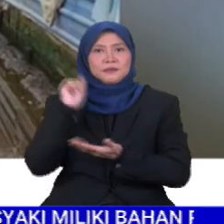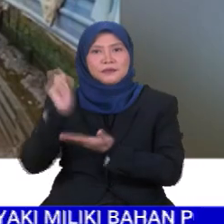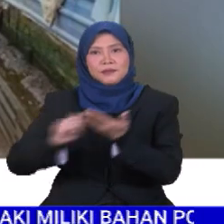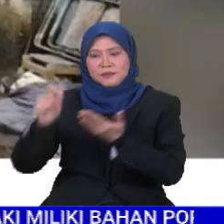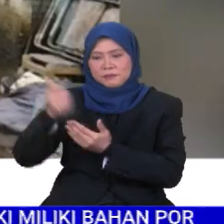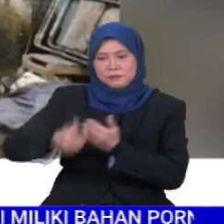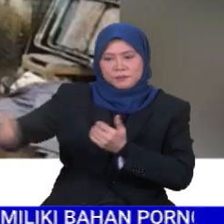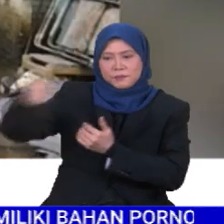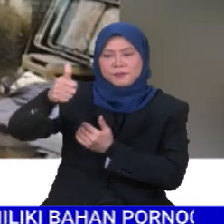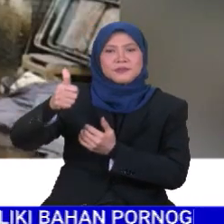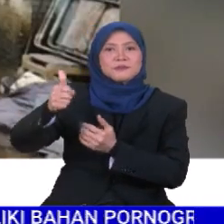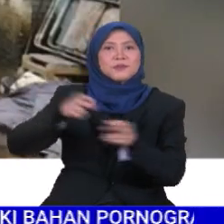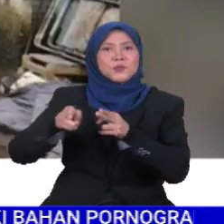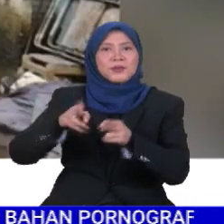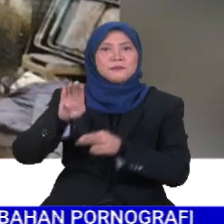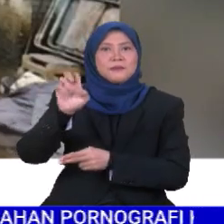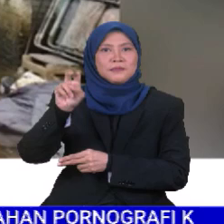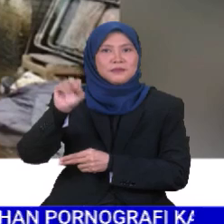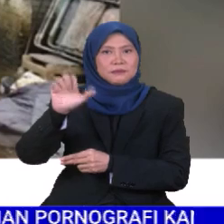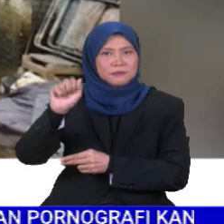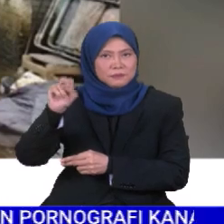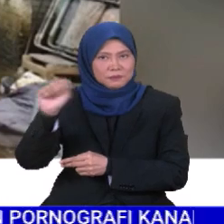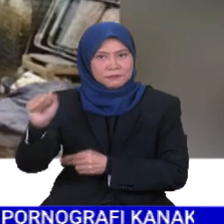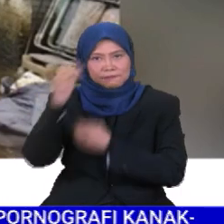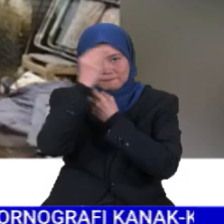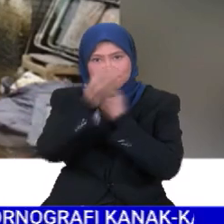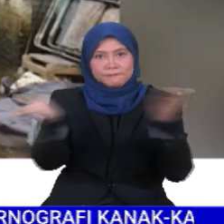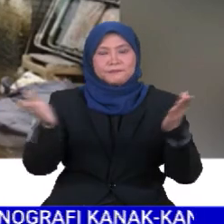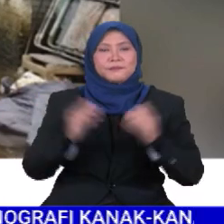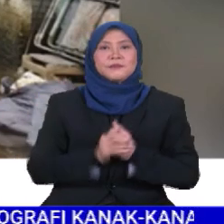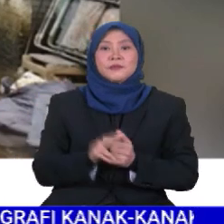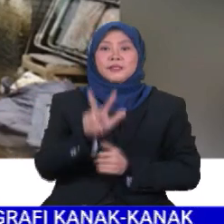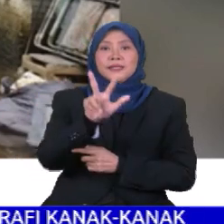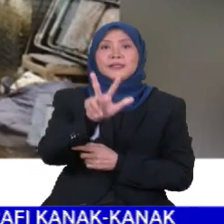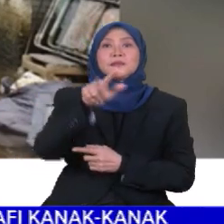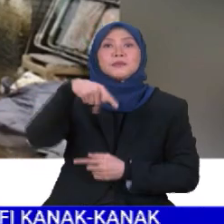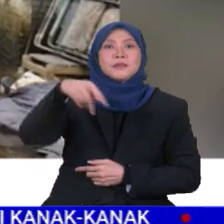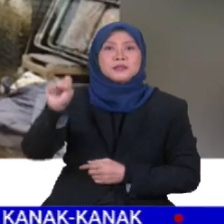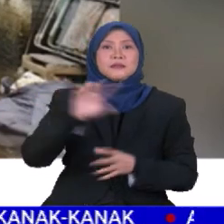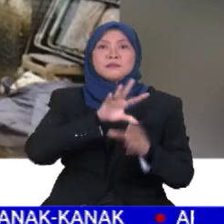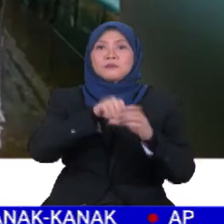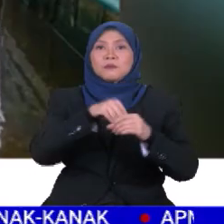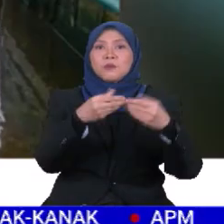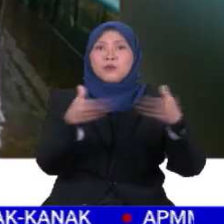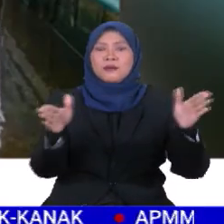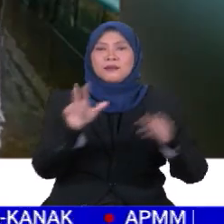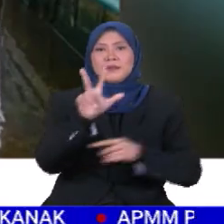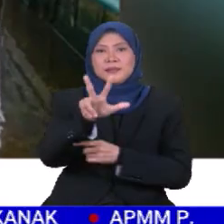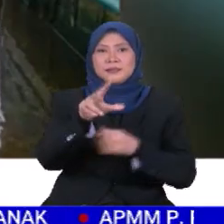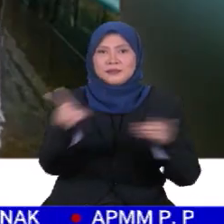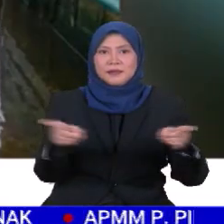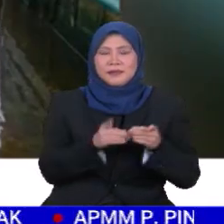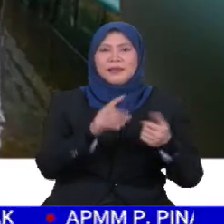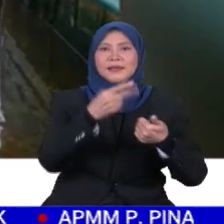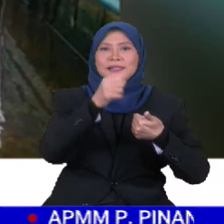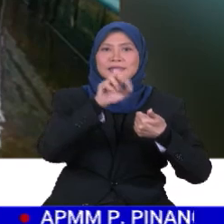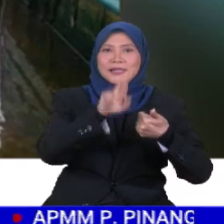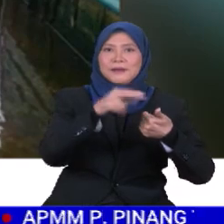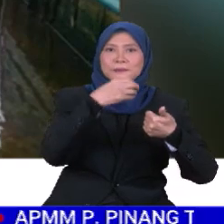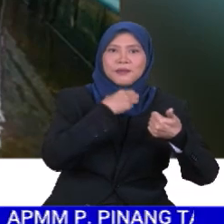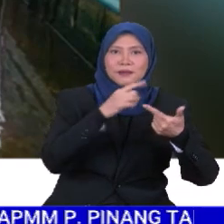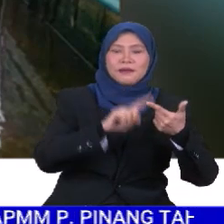jawatankuasa pengurusan bencana Negeri menerusi kenyataan memaklumkan tiga PPS masih dibuka melibatkan tiga daerah iaitu Hilir perak